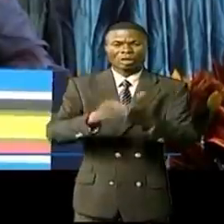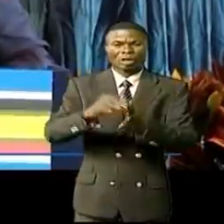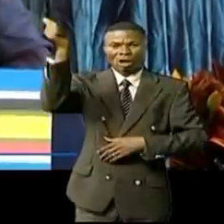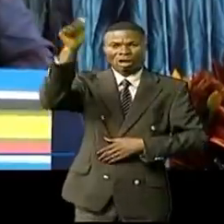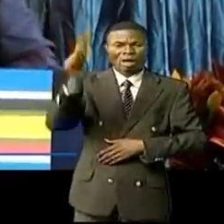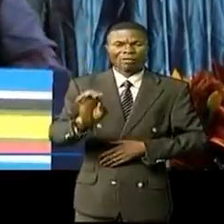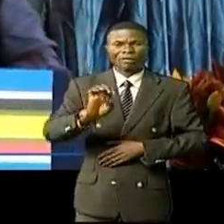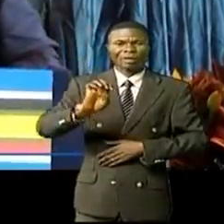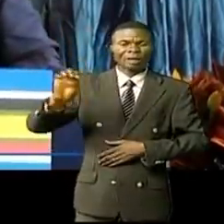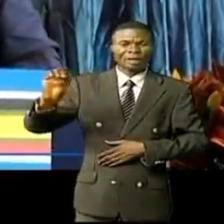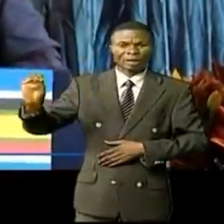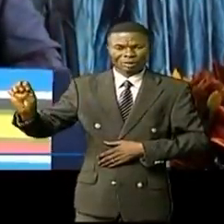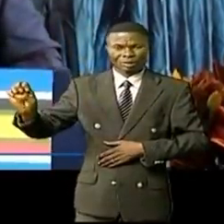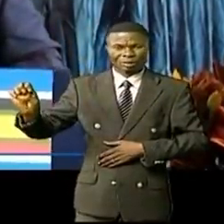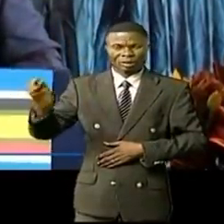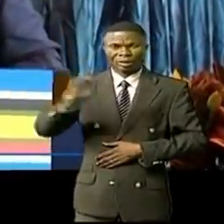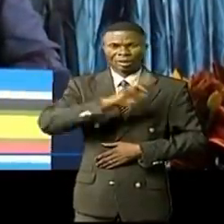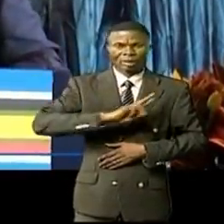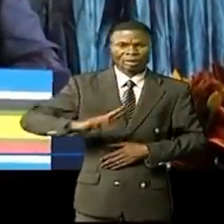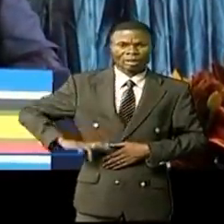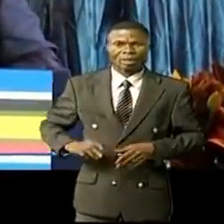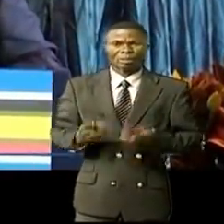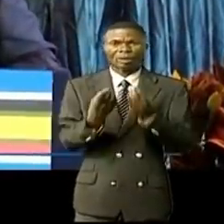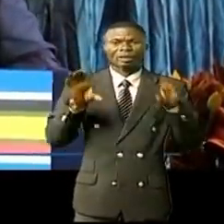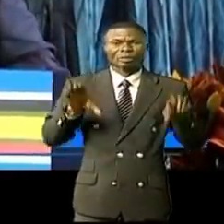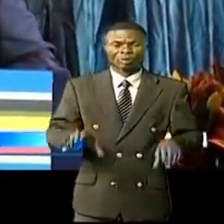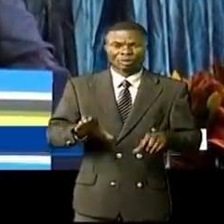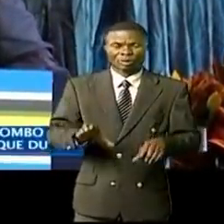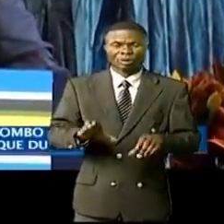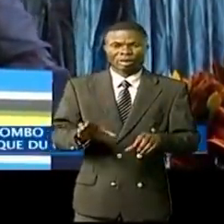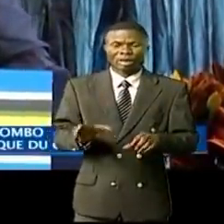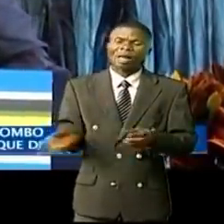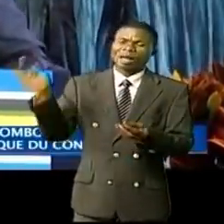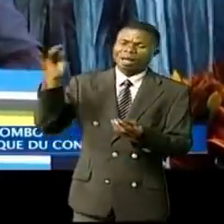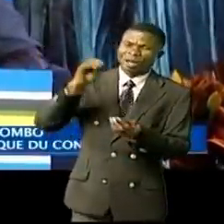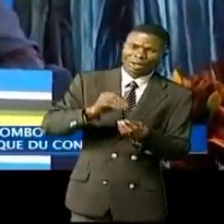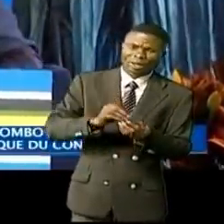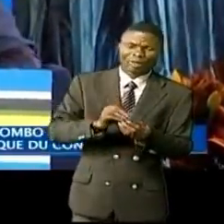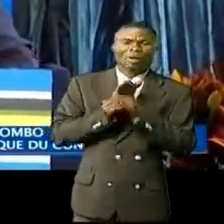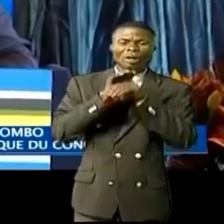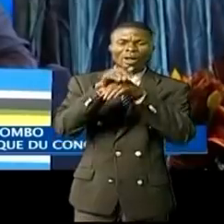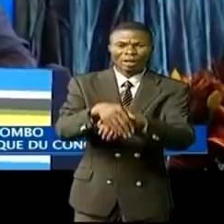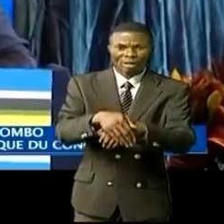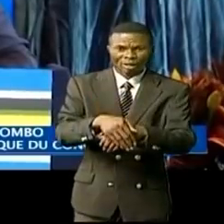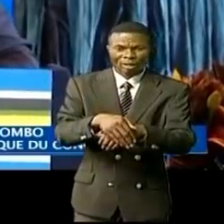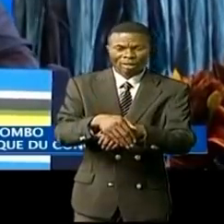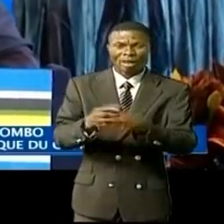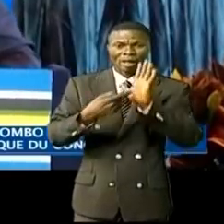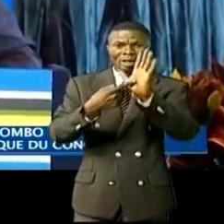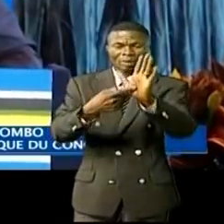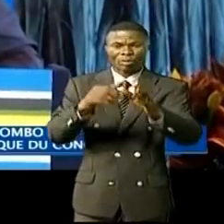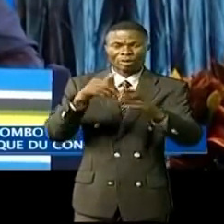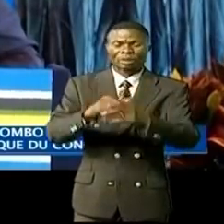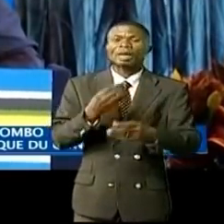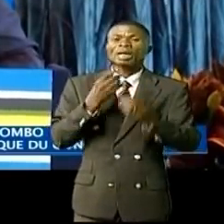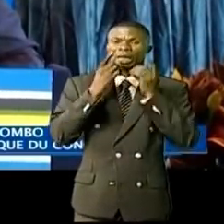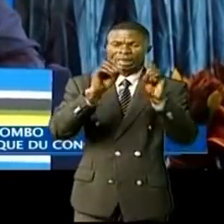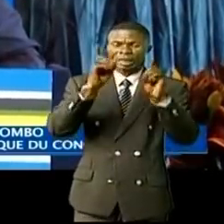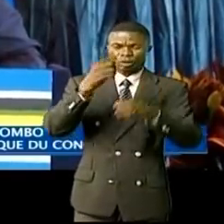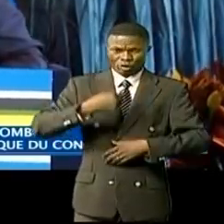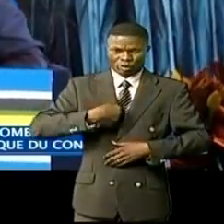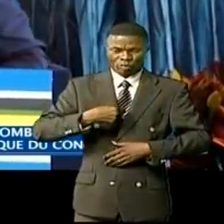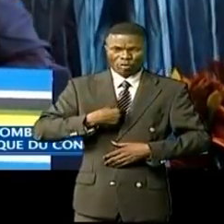l'Est, la République démocratique du Congo renouvelle son engagement exprimé à travers ma voix